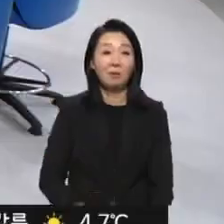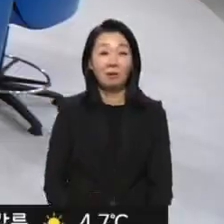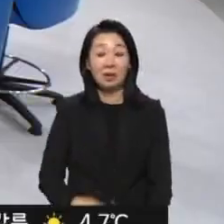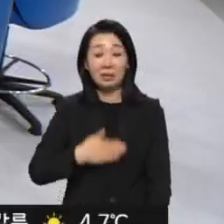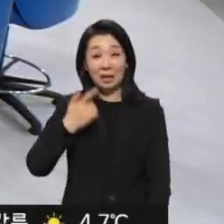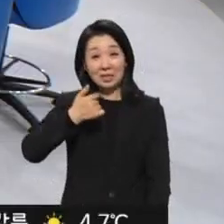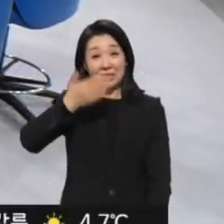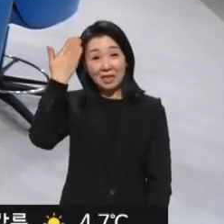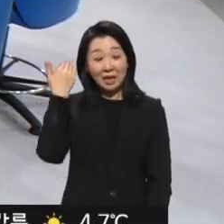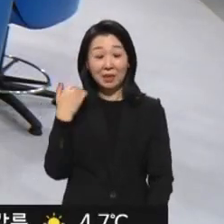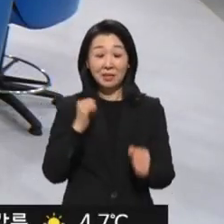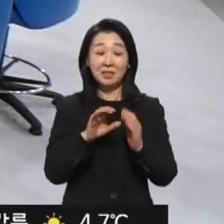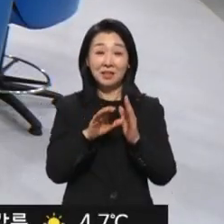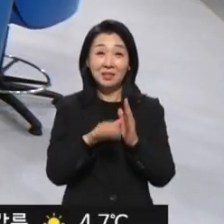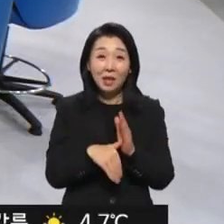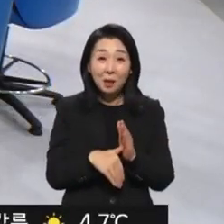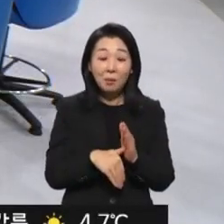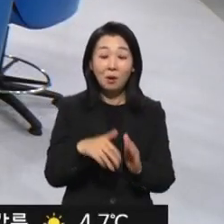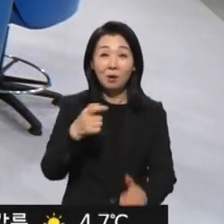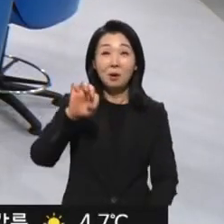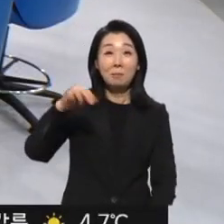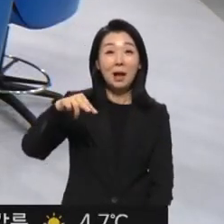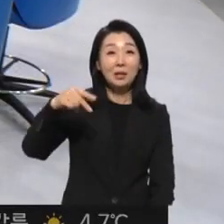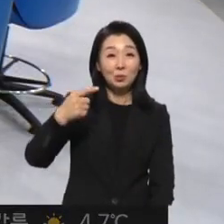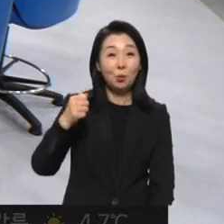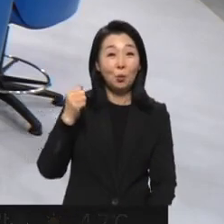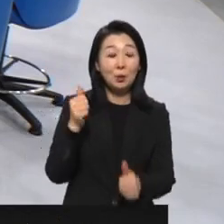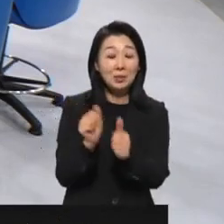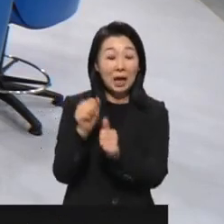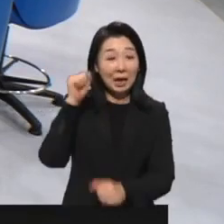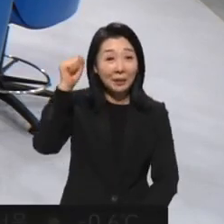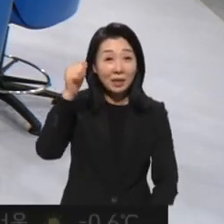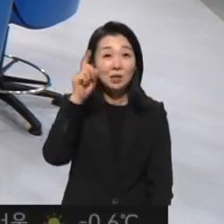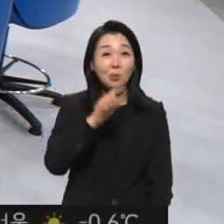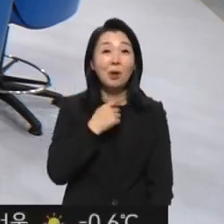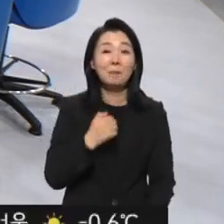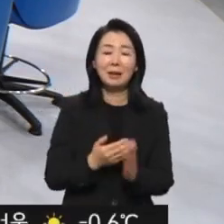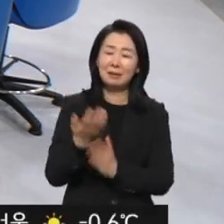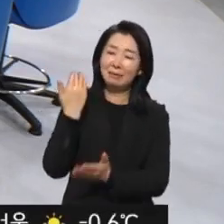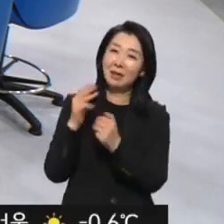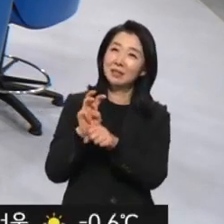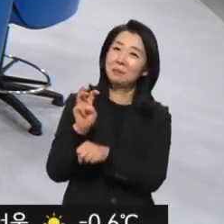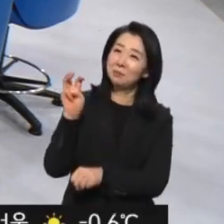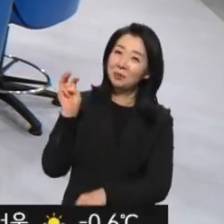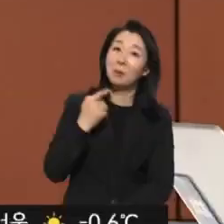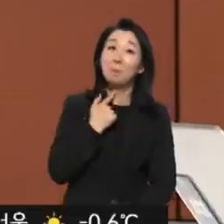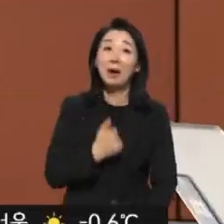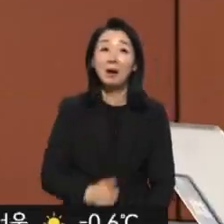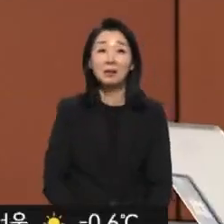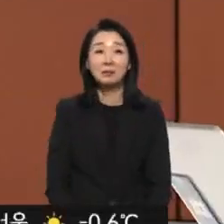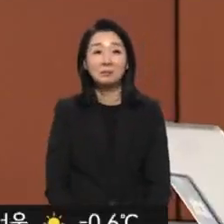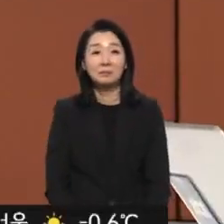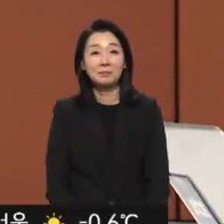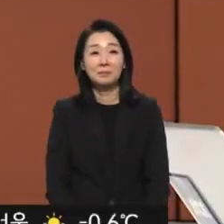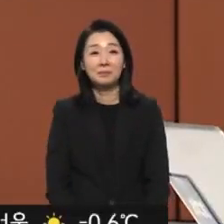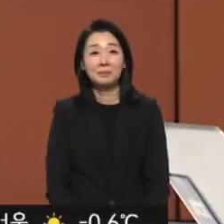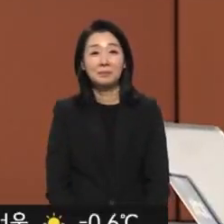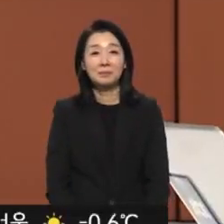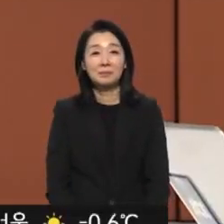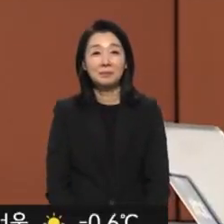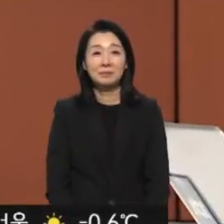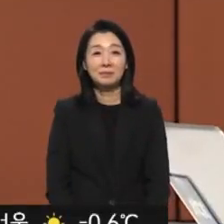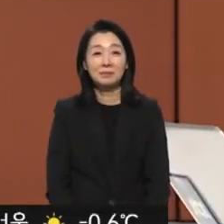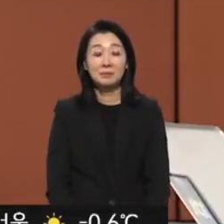제가 옛날에 있을 때는 뭐 팔도 사나이 요 정도나 좀 많이 부르고 그랬는데, 아, 좀 오래전이죠. 30년 전입니다. 네. 자, 일단